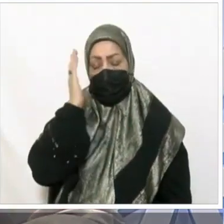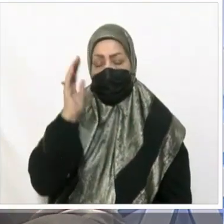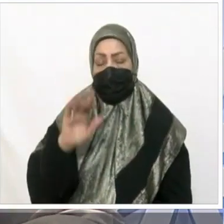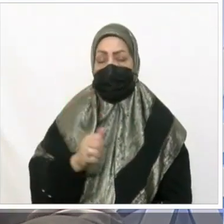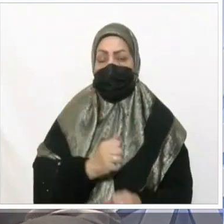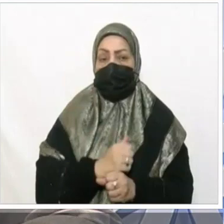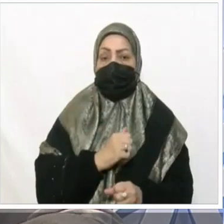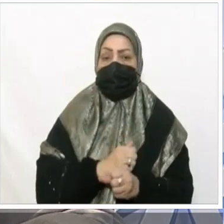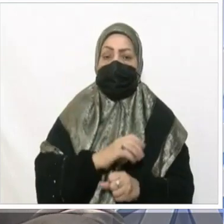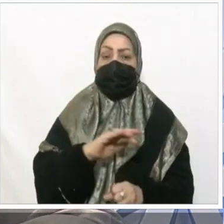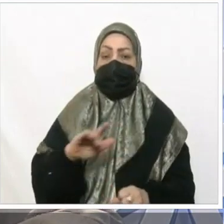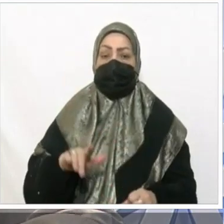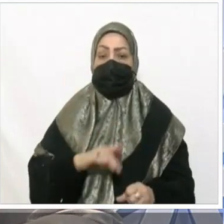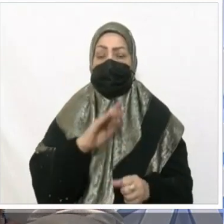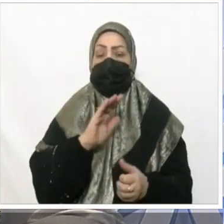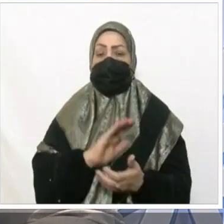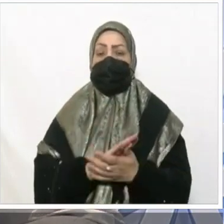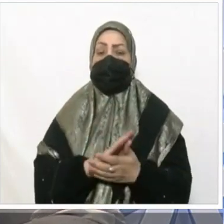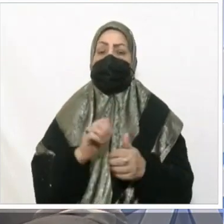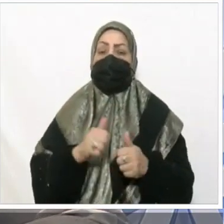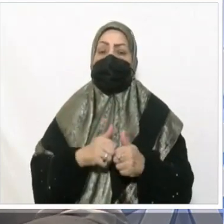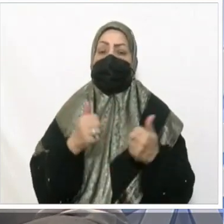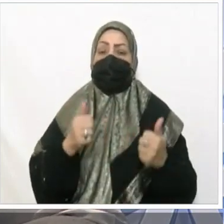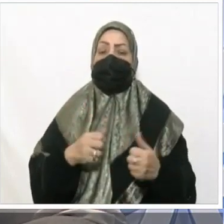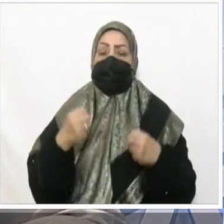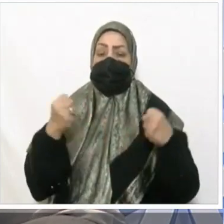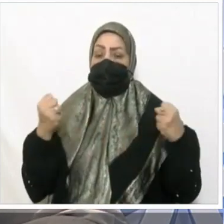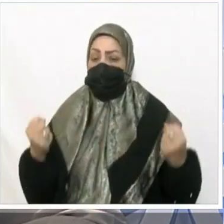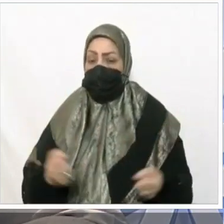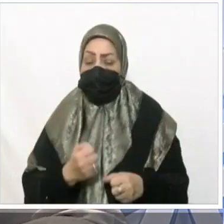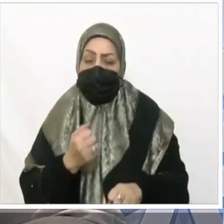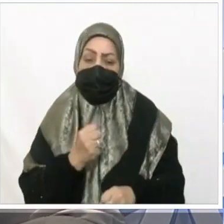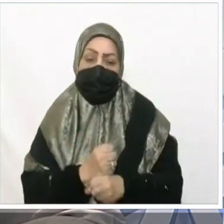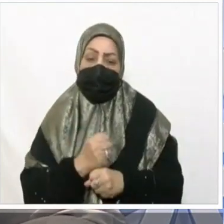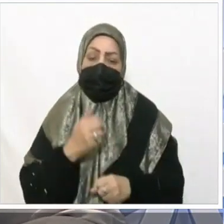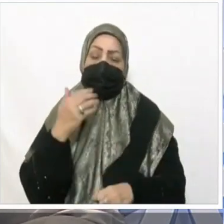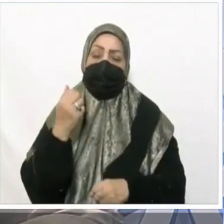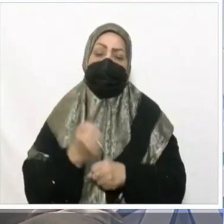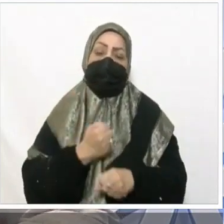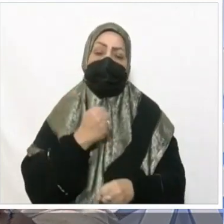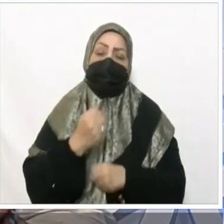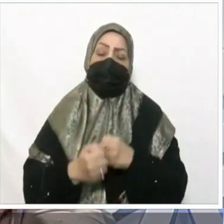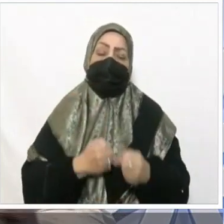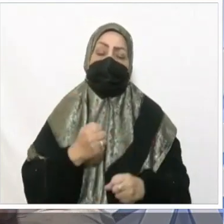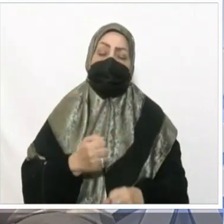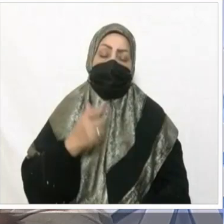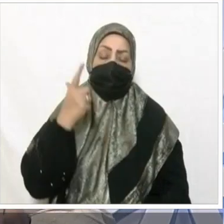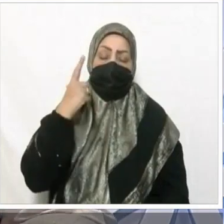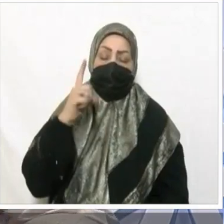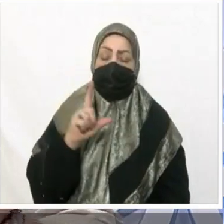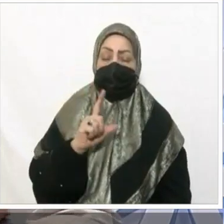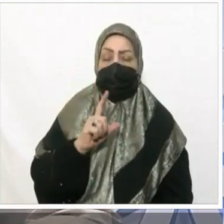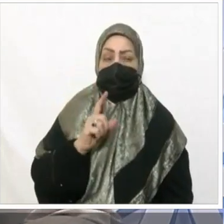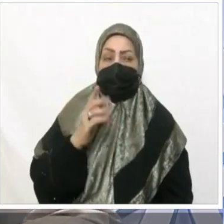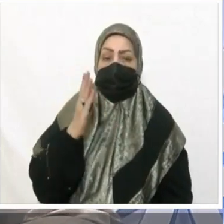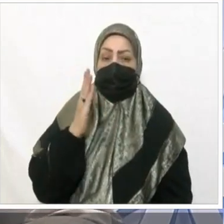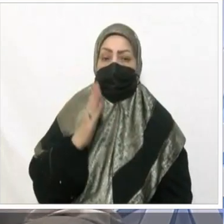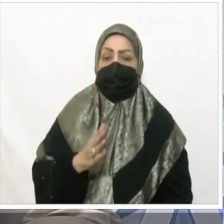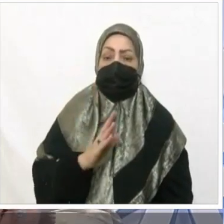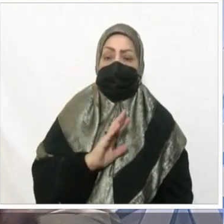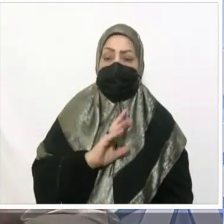كفاح وإلى سعي وعمل. الآن في ليبيا نحن نتجه إلى السير حذو المدن الأخرى، الدول الأخرى، مصر